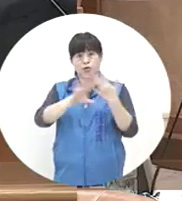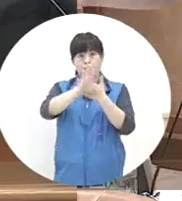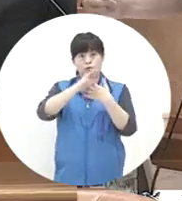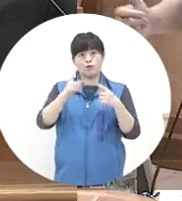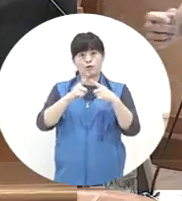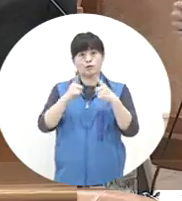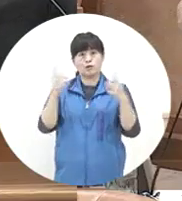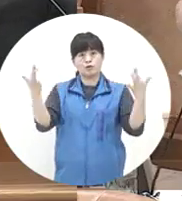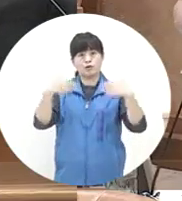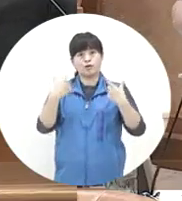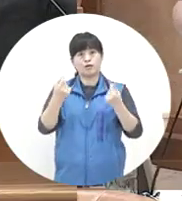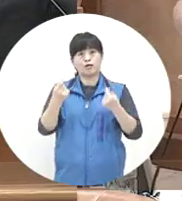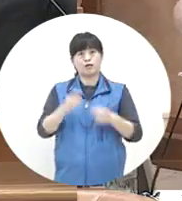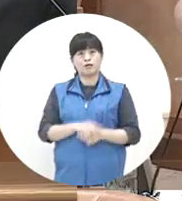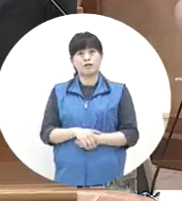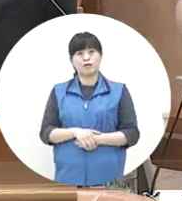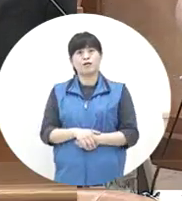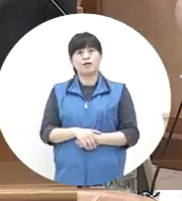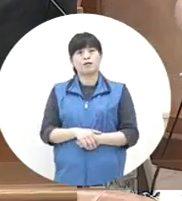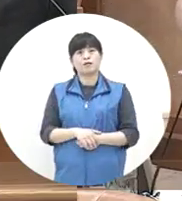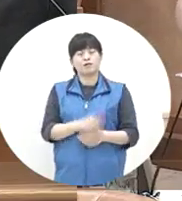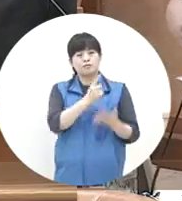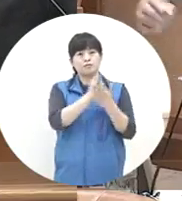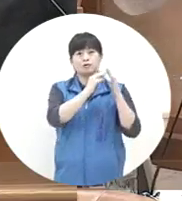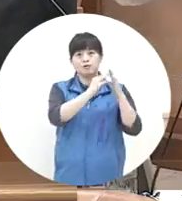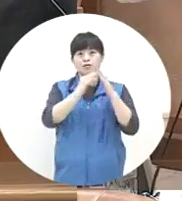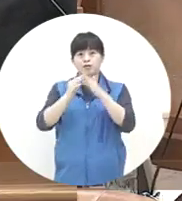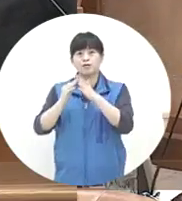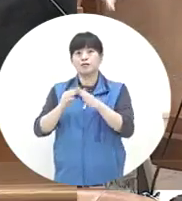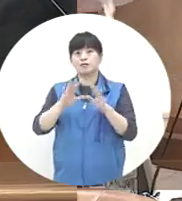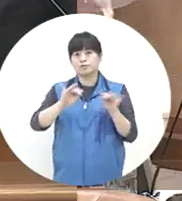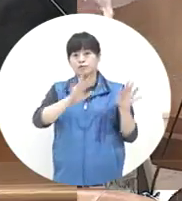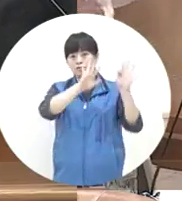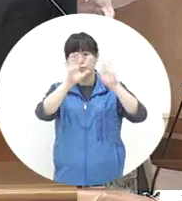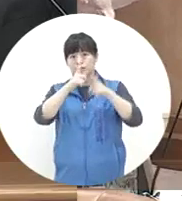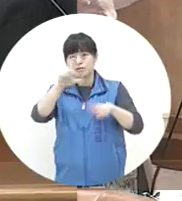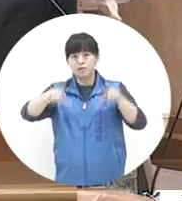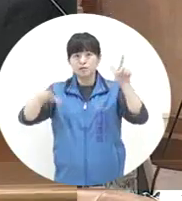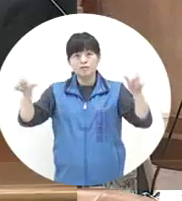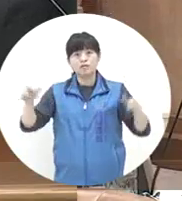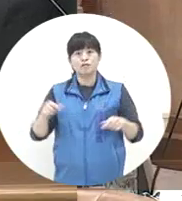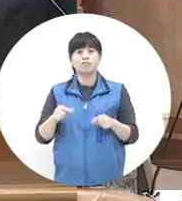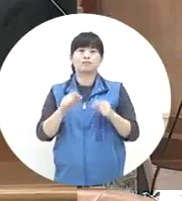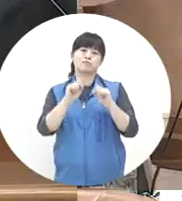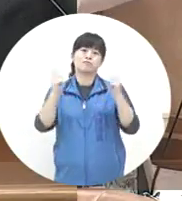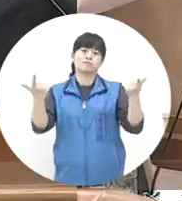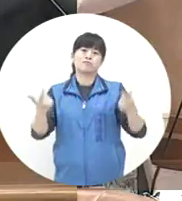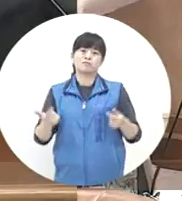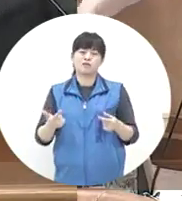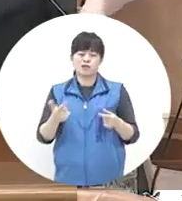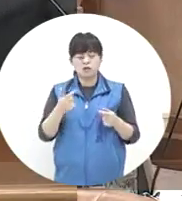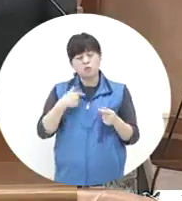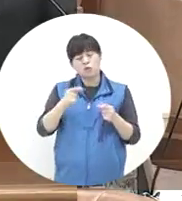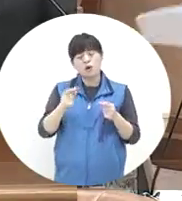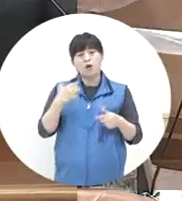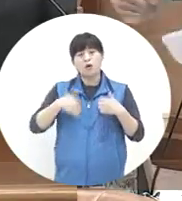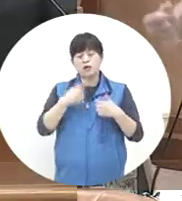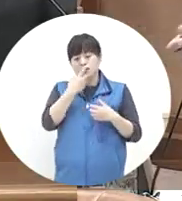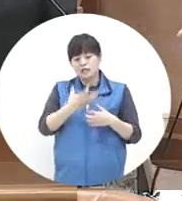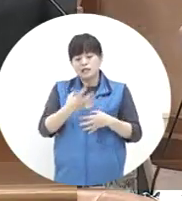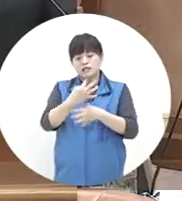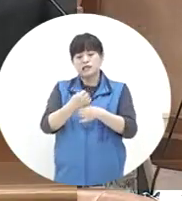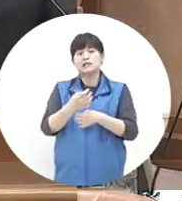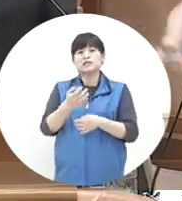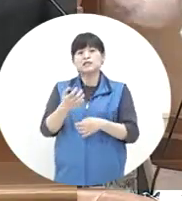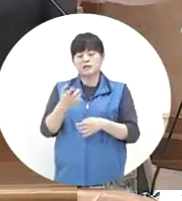啊，怎么输给别人呢？每个城市的地形地貌、 你看欢乐一蛋城 是不一样的， 我们都还要花钱、哦，然后请他来唱